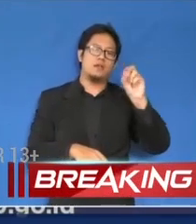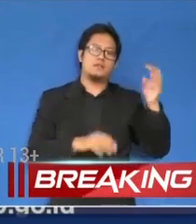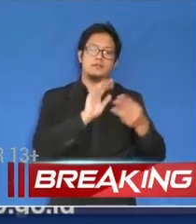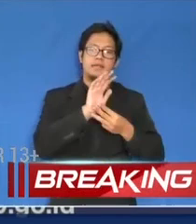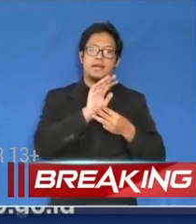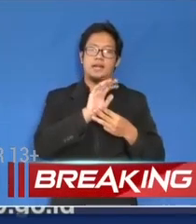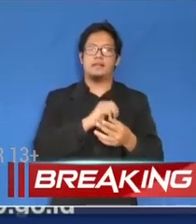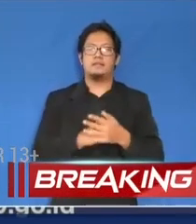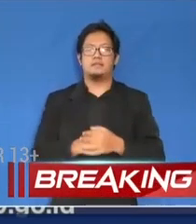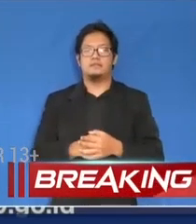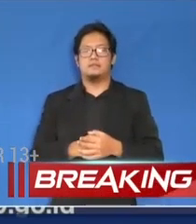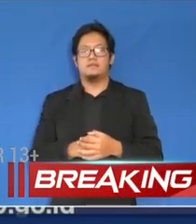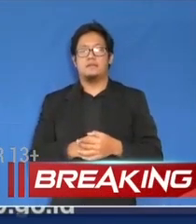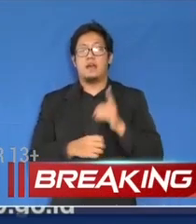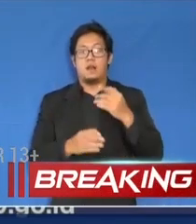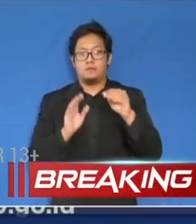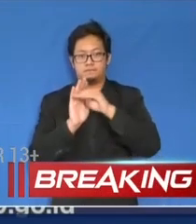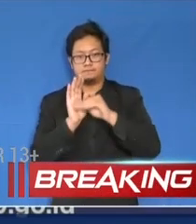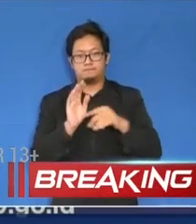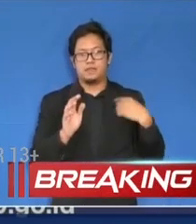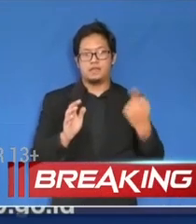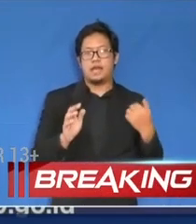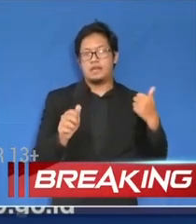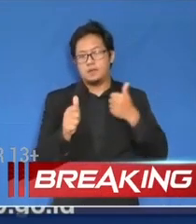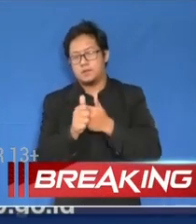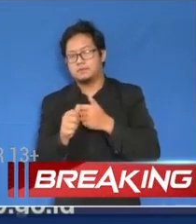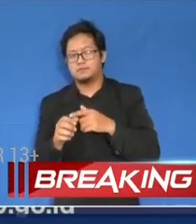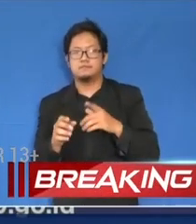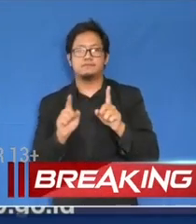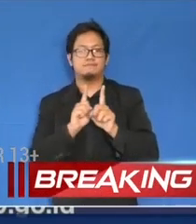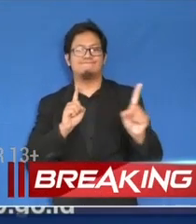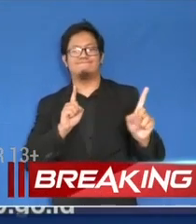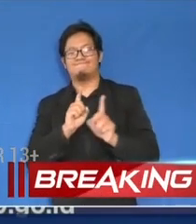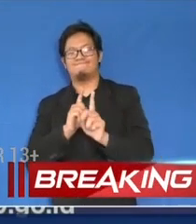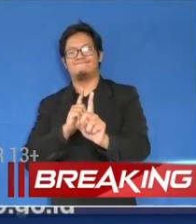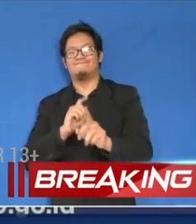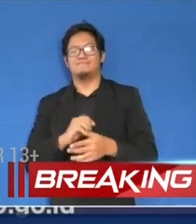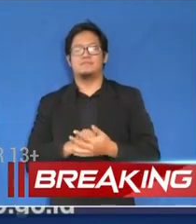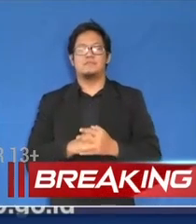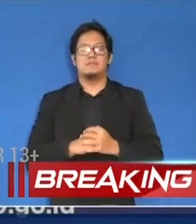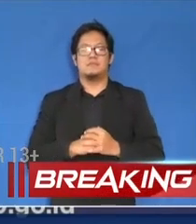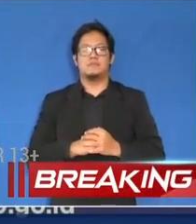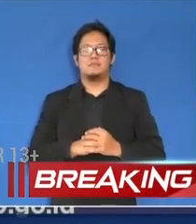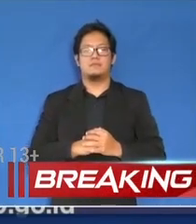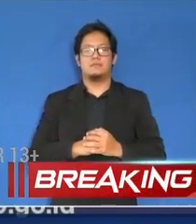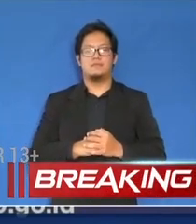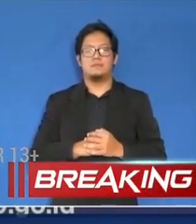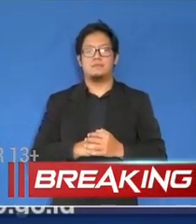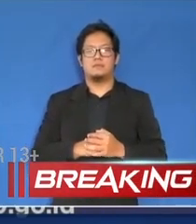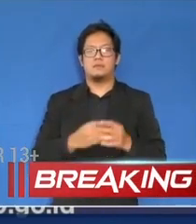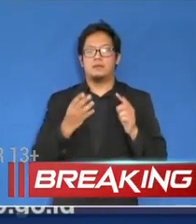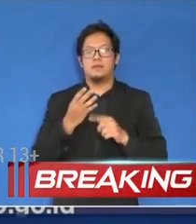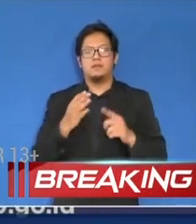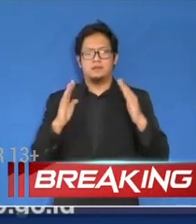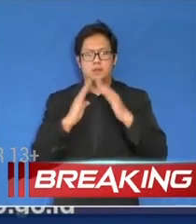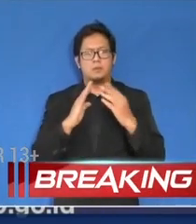tertentu, jaraknya harus diatur. Di rumah saja kita berada. Insya Allah kalau tidak ada anak-anak muda